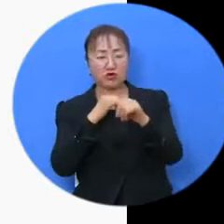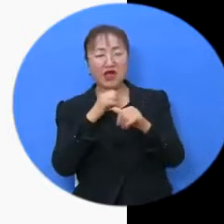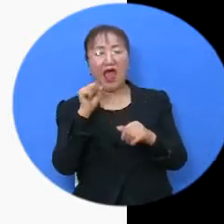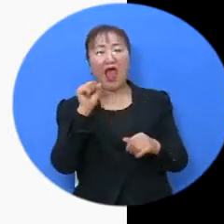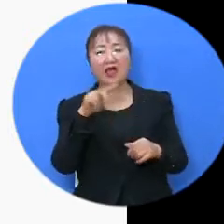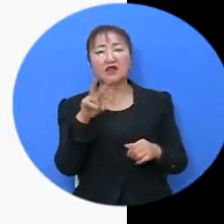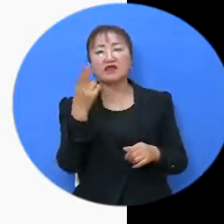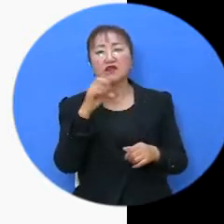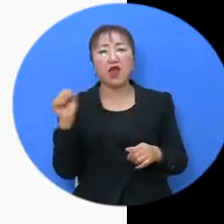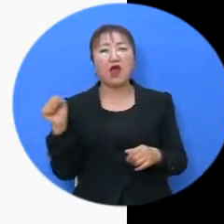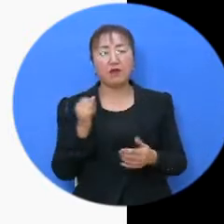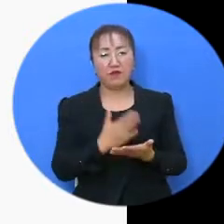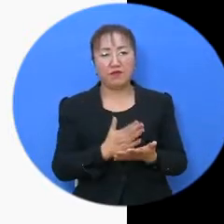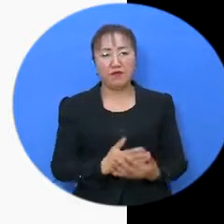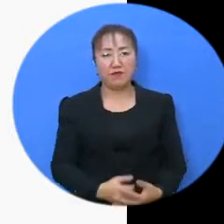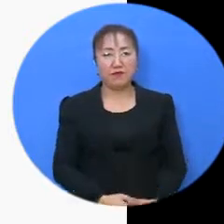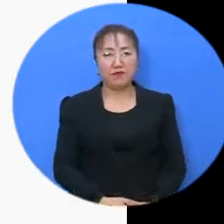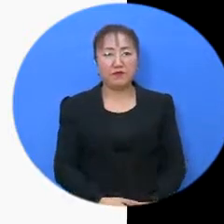ахна.